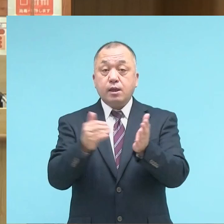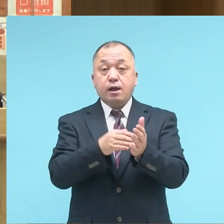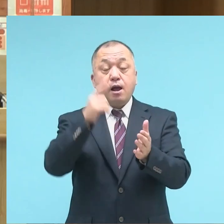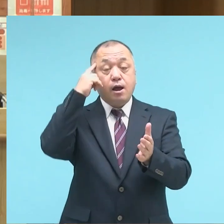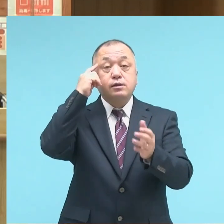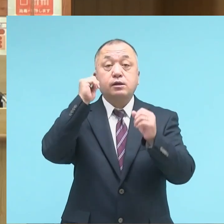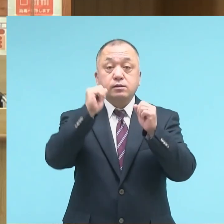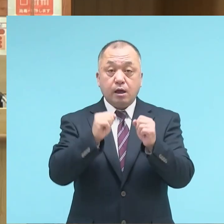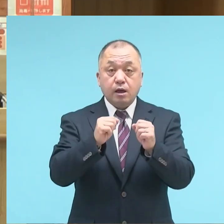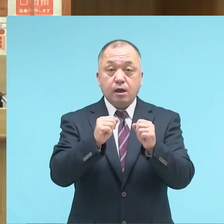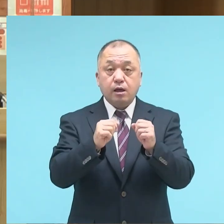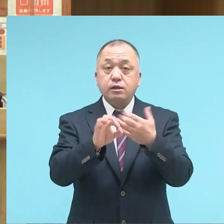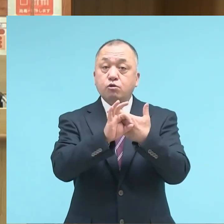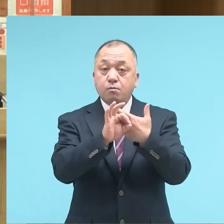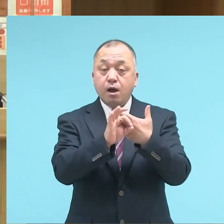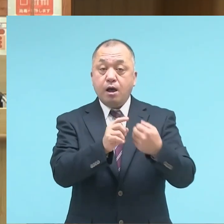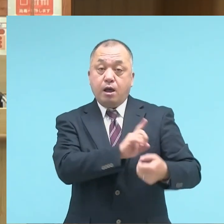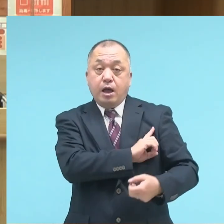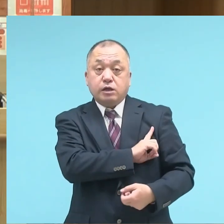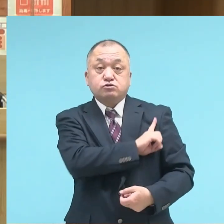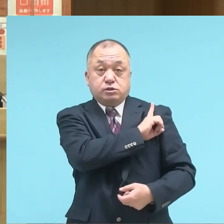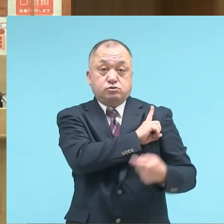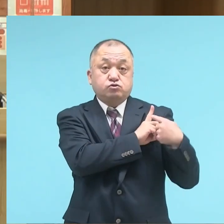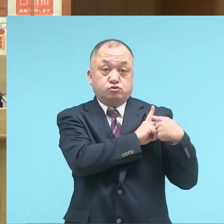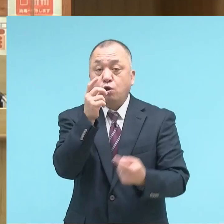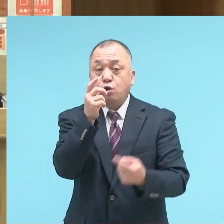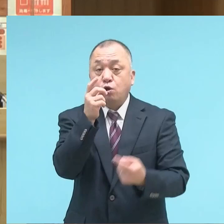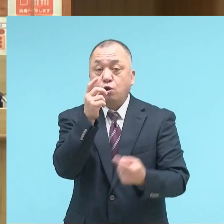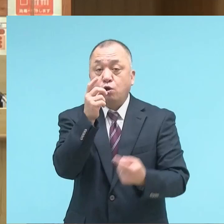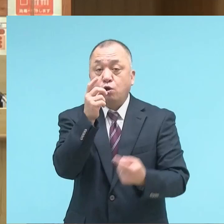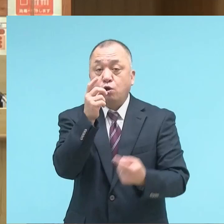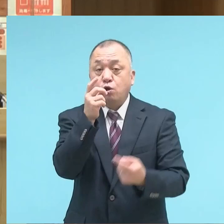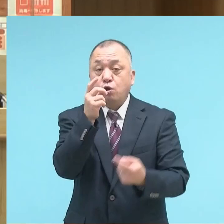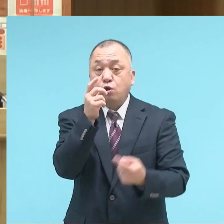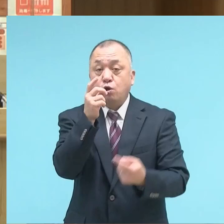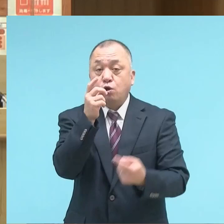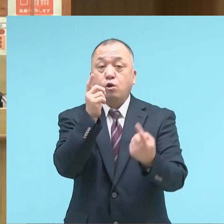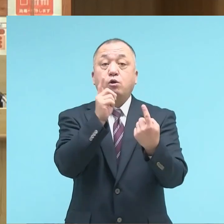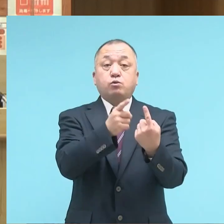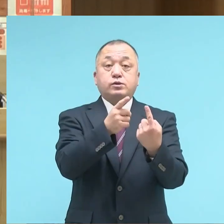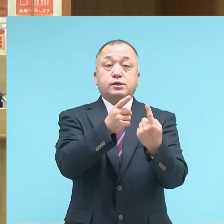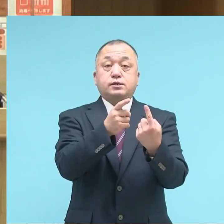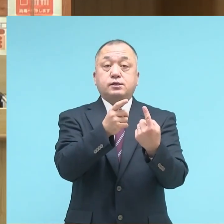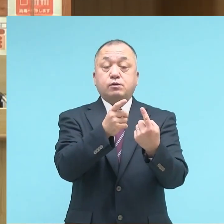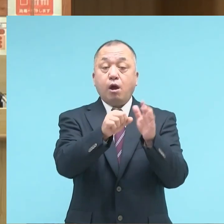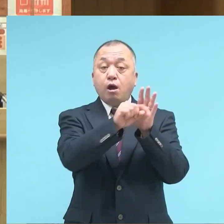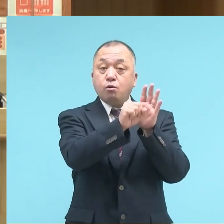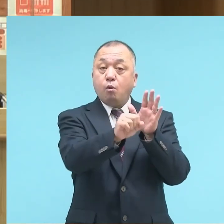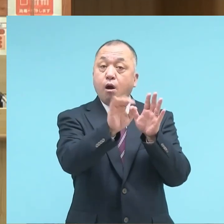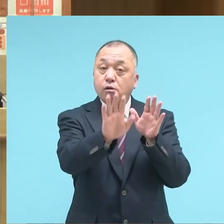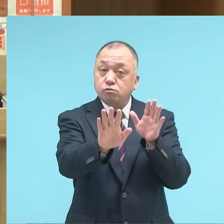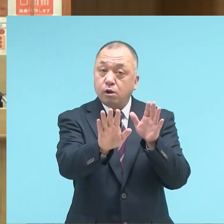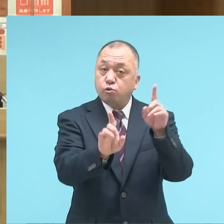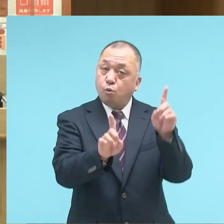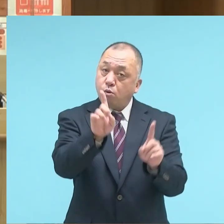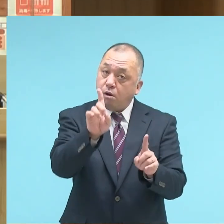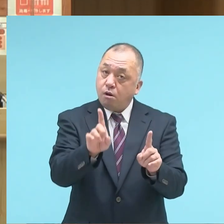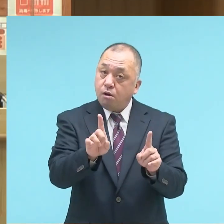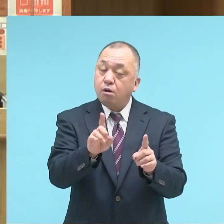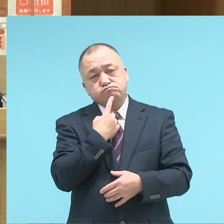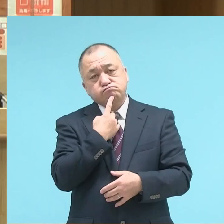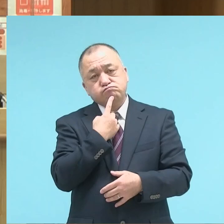考えていたような、発熱によってスクリーニングするとかっていう装置っていうのが有効性というものがこれからどうな